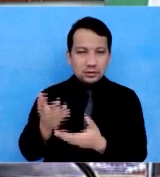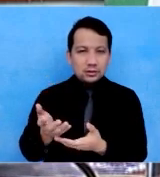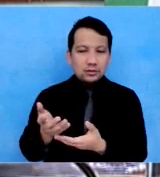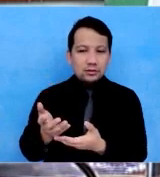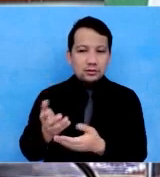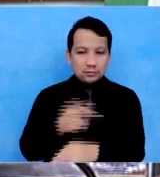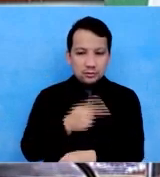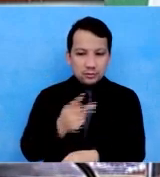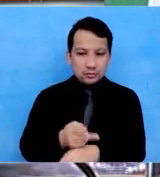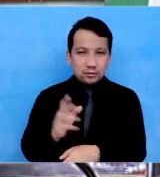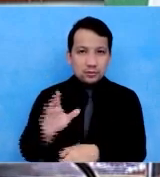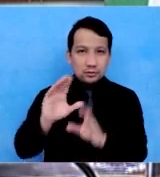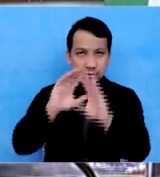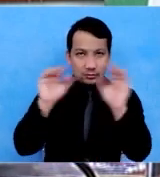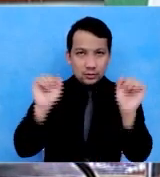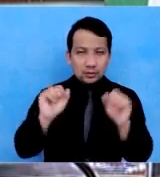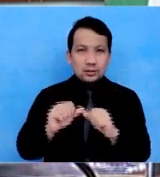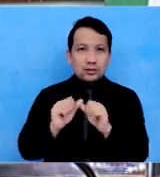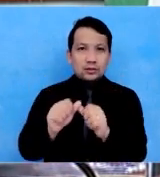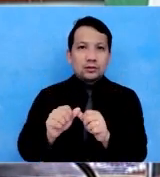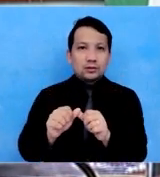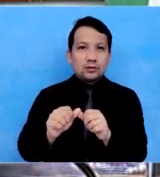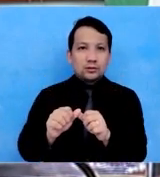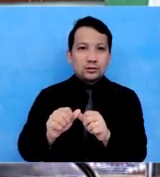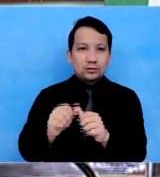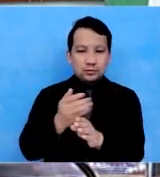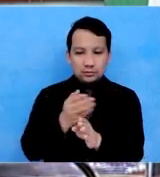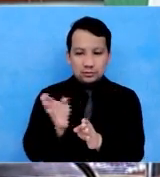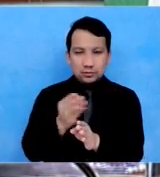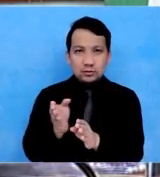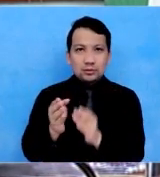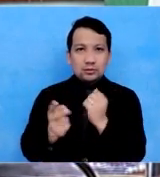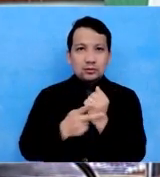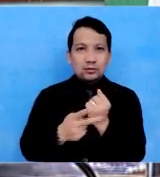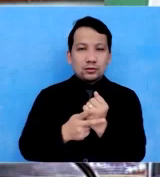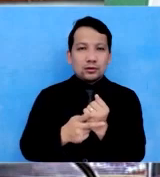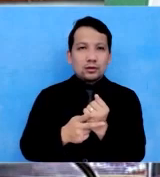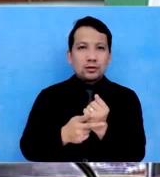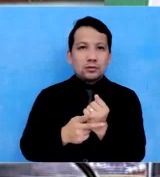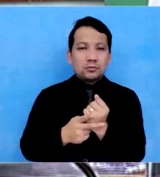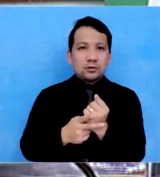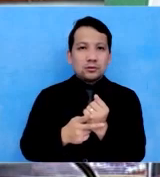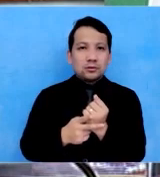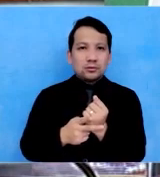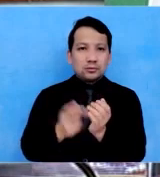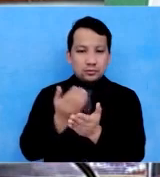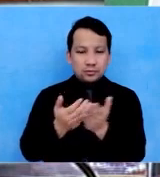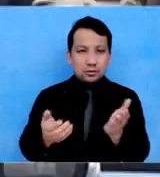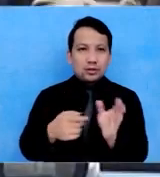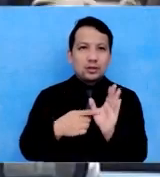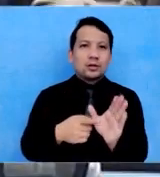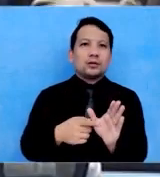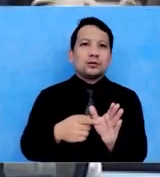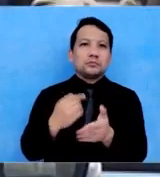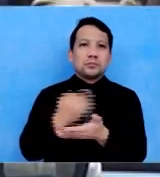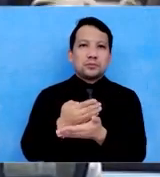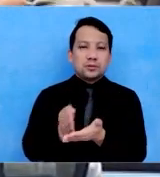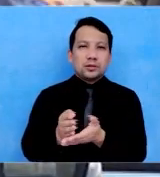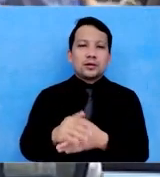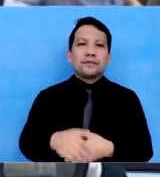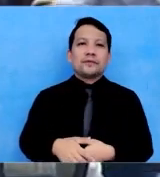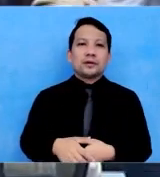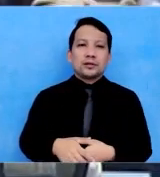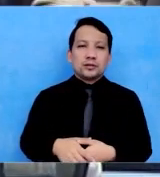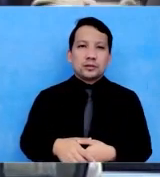of the president to augment or realign savings to a specific item in the budget.